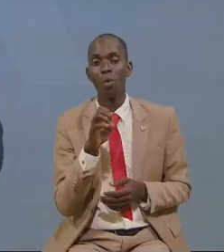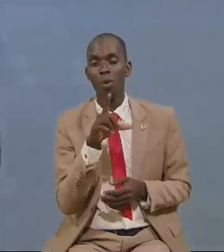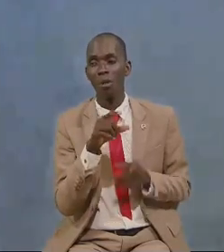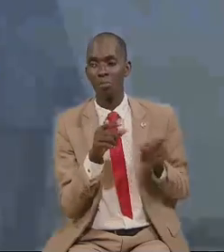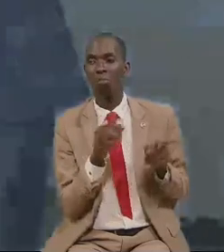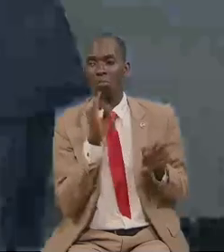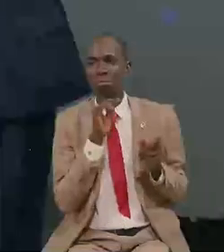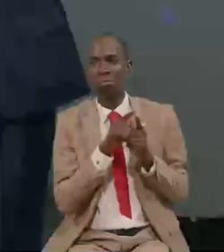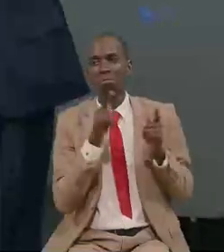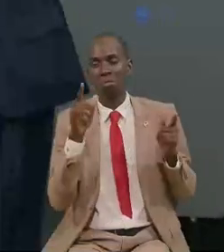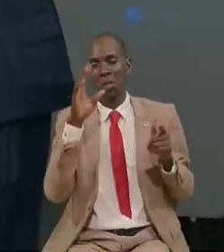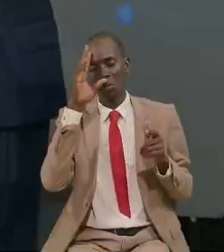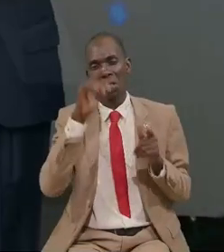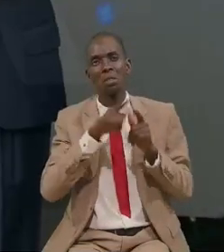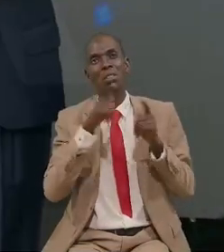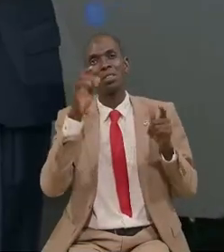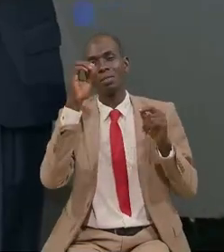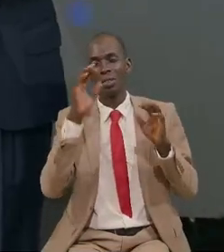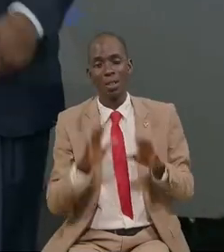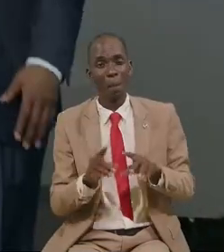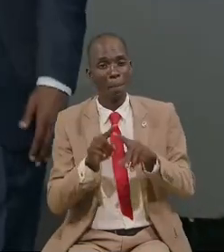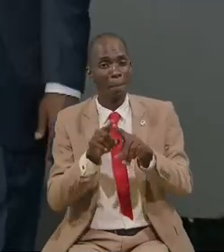hein, mais